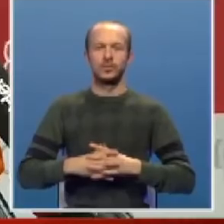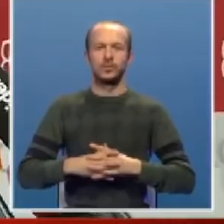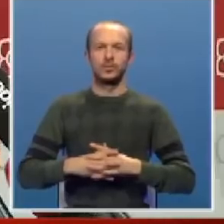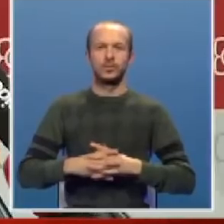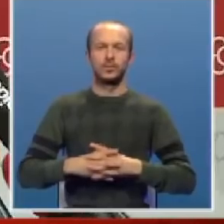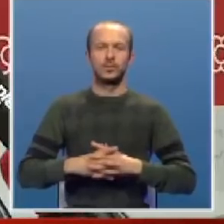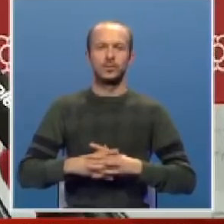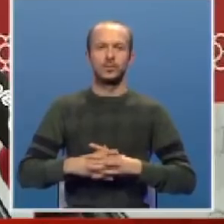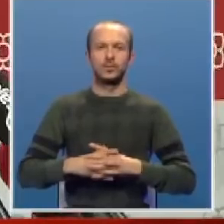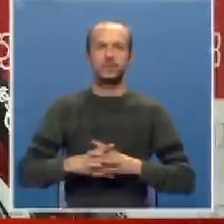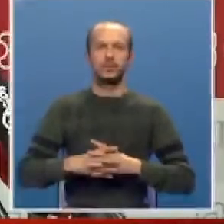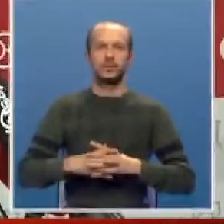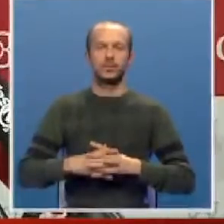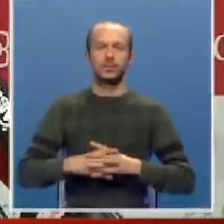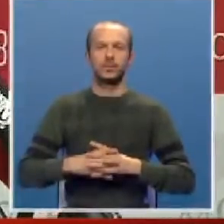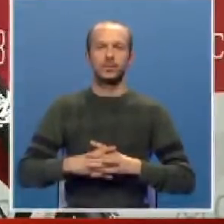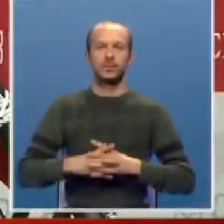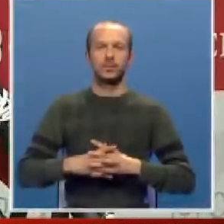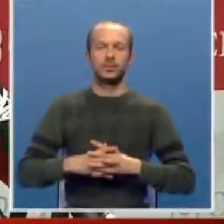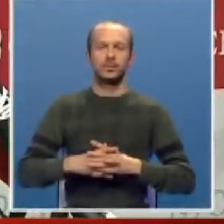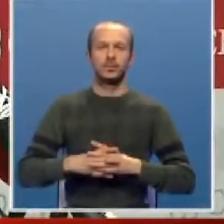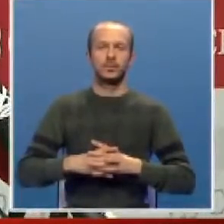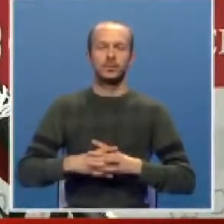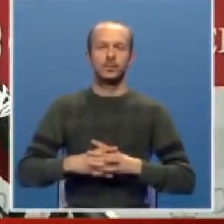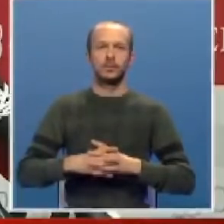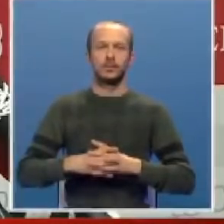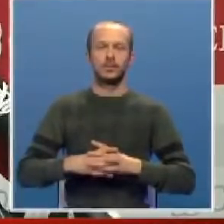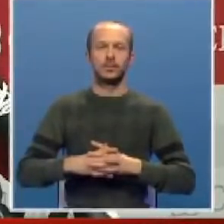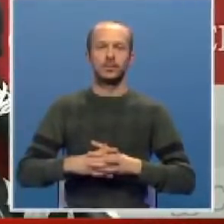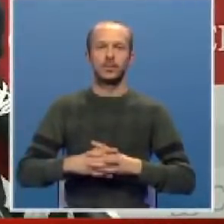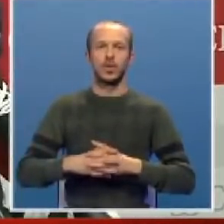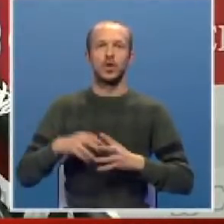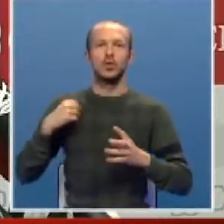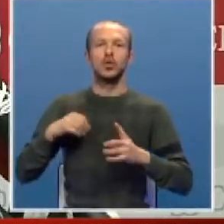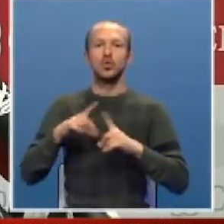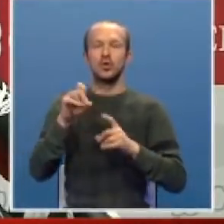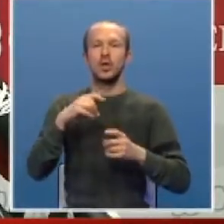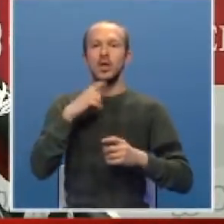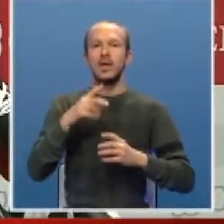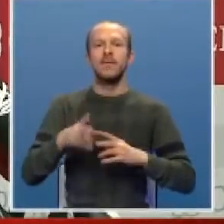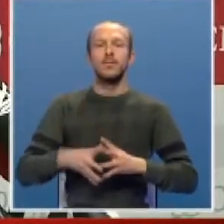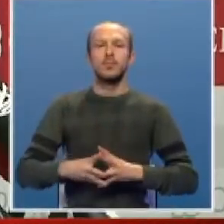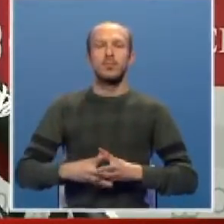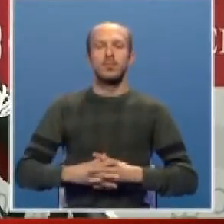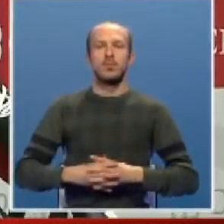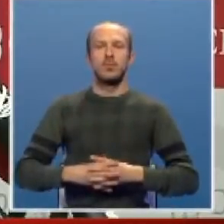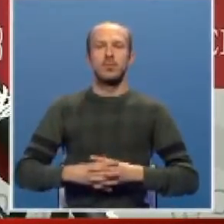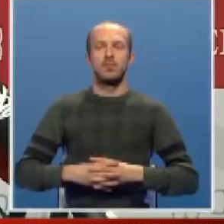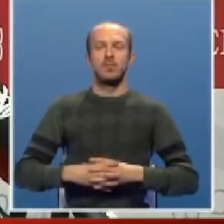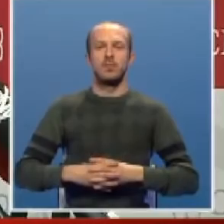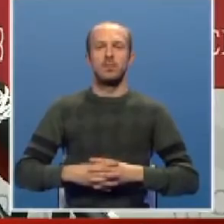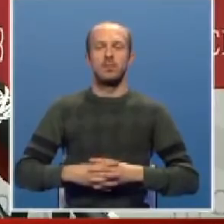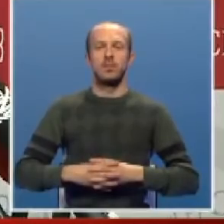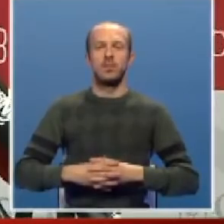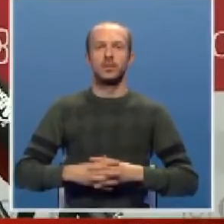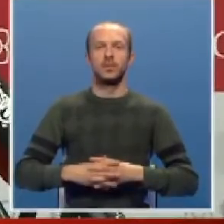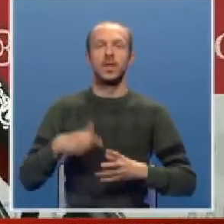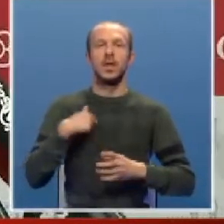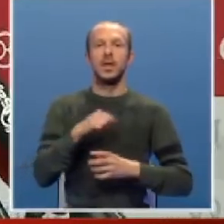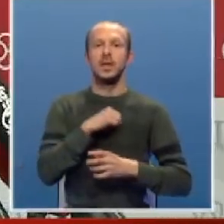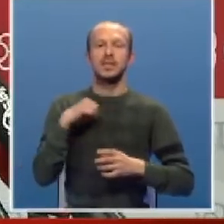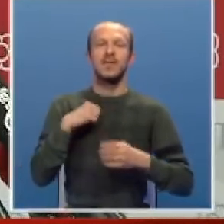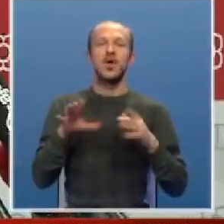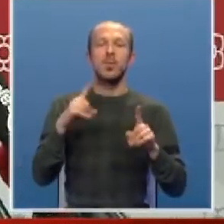Hvala. Gospodin Čuović kaže, danas vraćamo. Ko? Gospodin Čuović kaže, vraćamo se optimizam. Ja sam